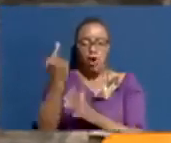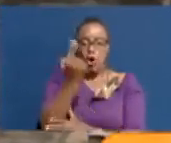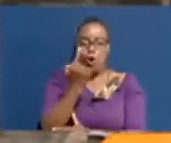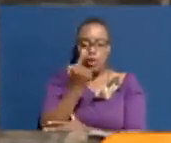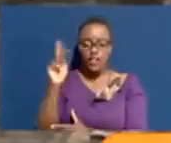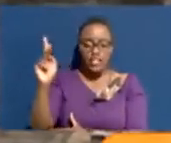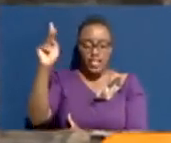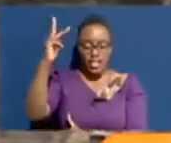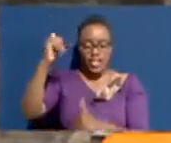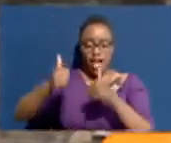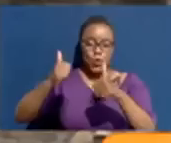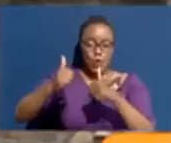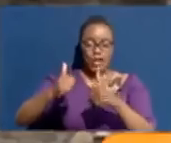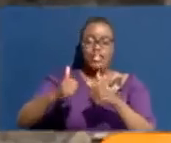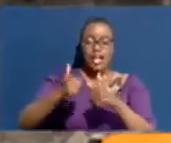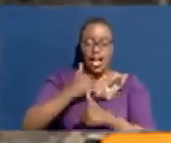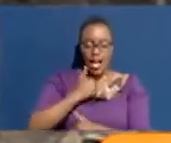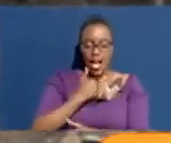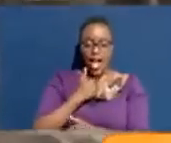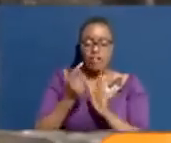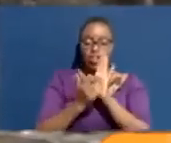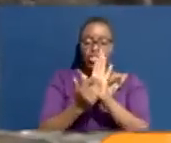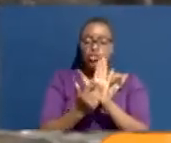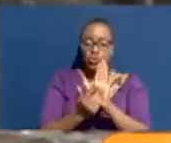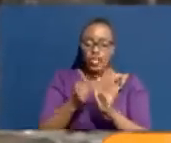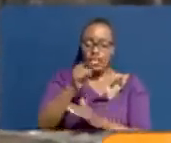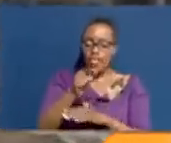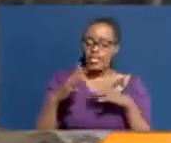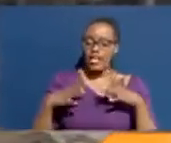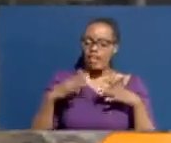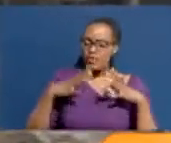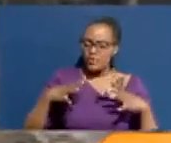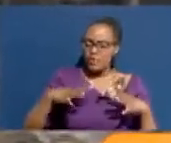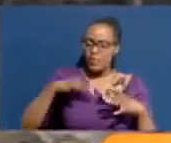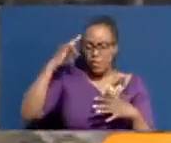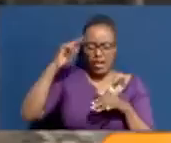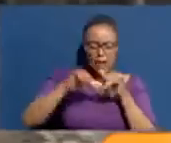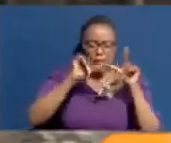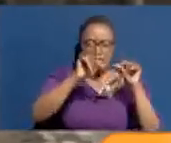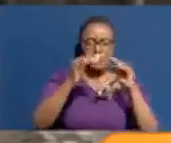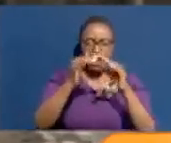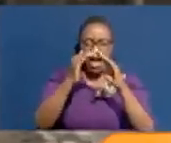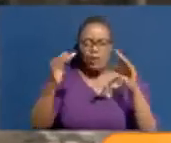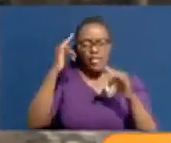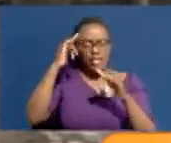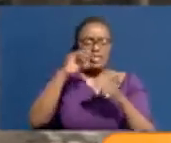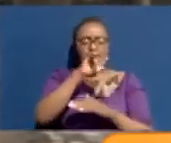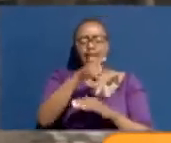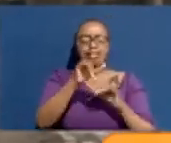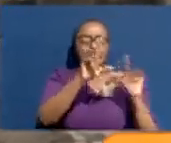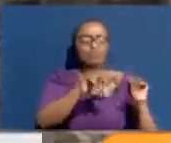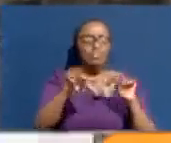wa Kenya ambao umeweza kuonesha ile lifestyle. Wajua watu wakifikiria affordable housing wanafikiria ni nyumba duni.